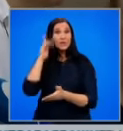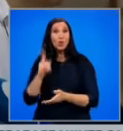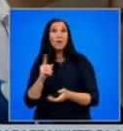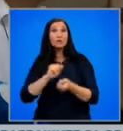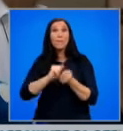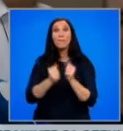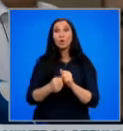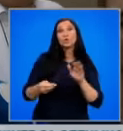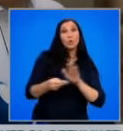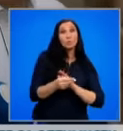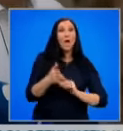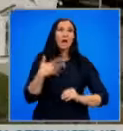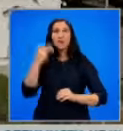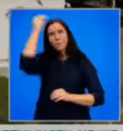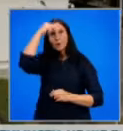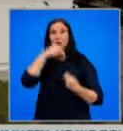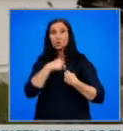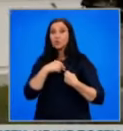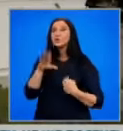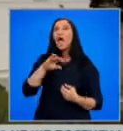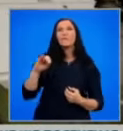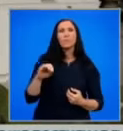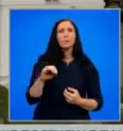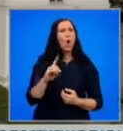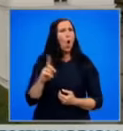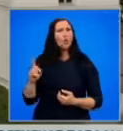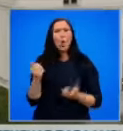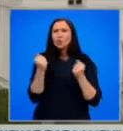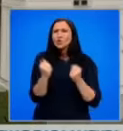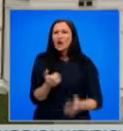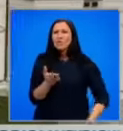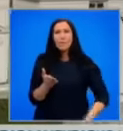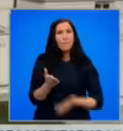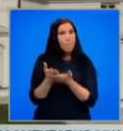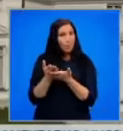която иска българите да се чувстват европейци. И все пак от кого очаквате подкреп?